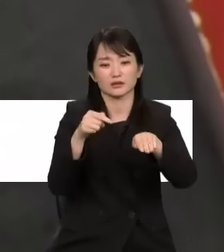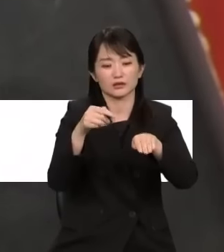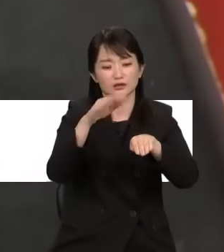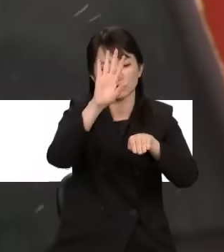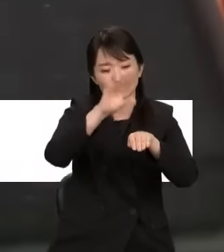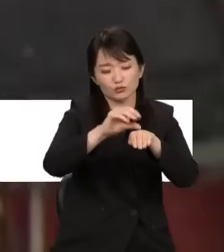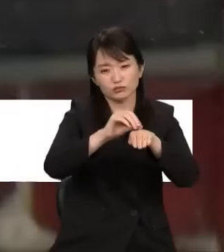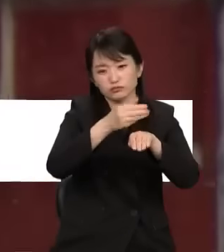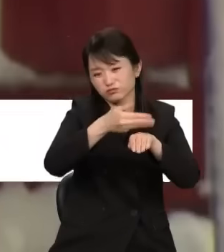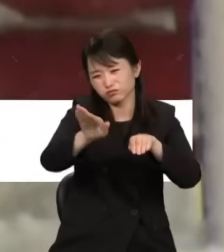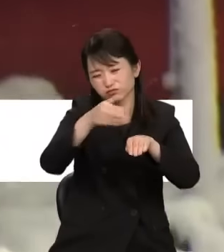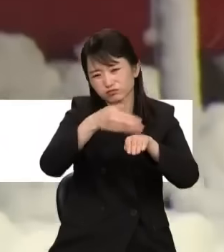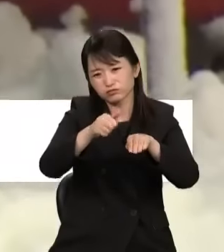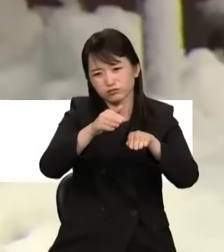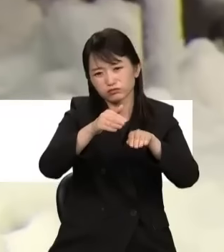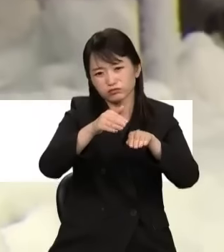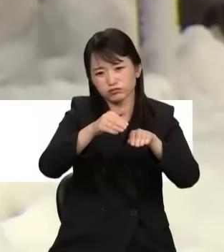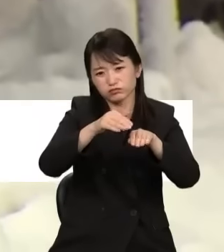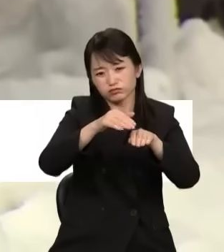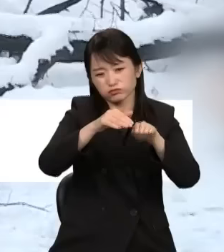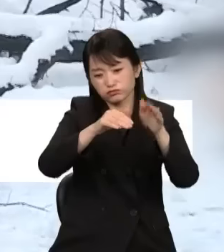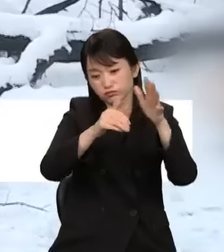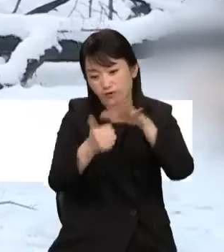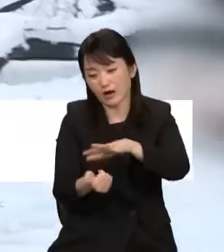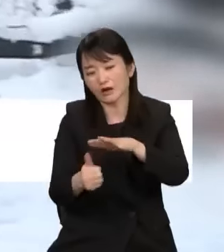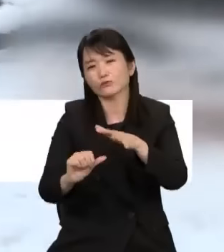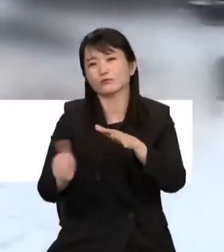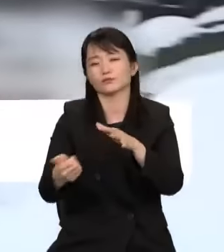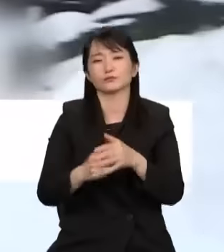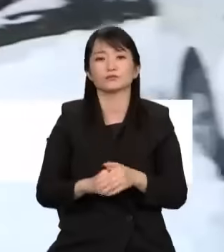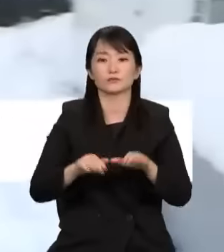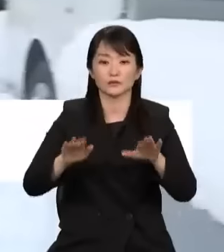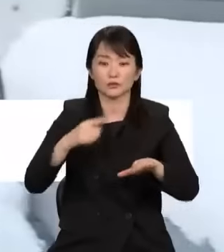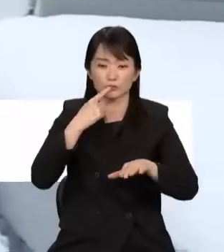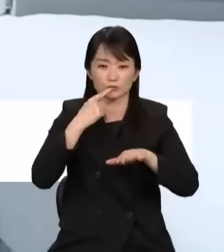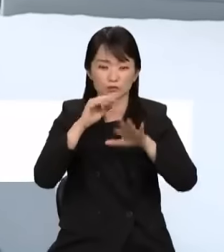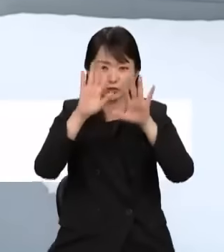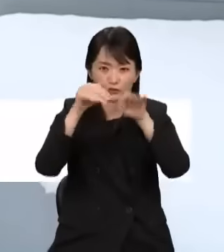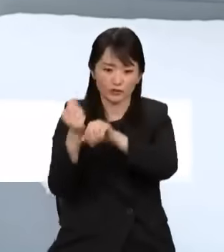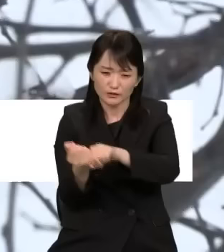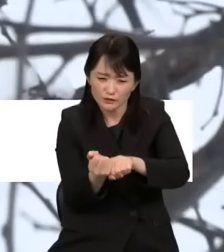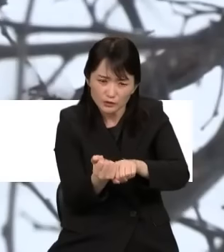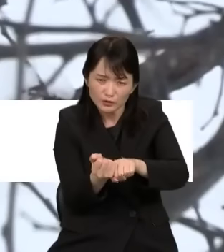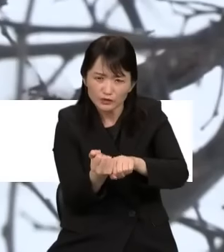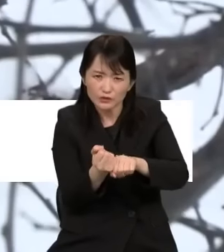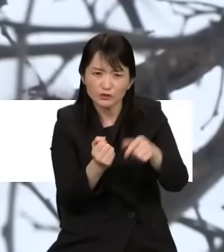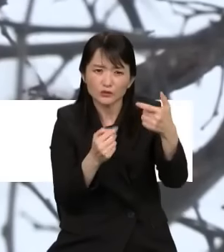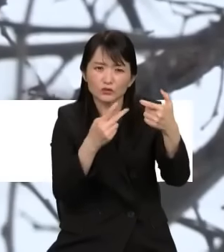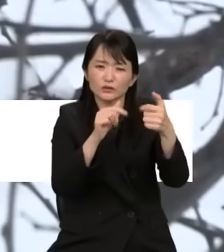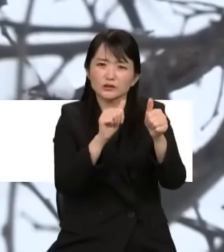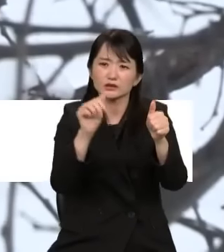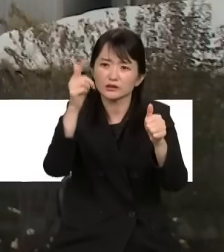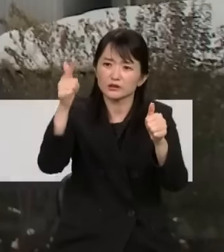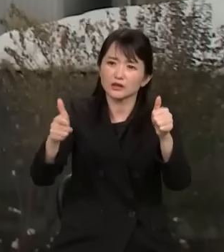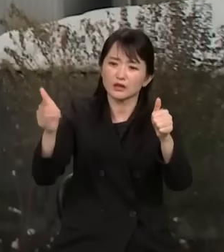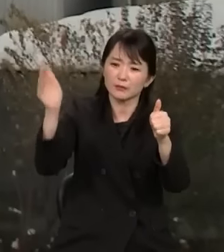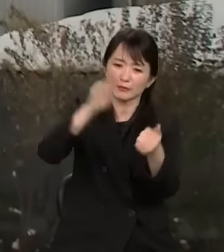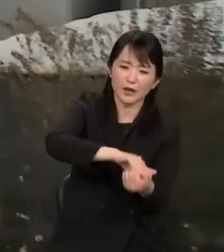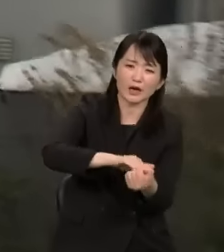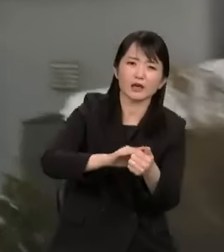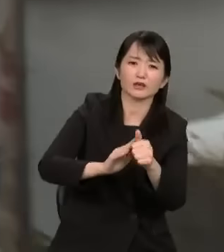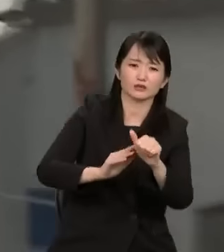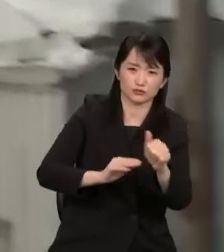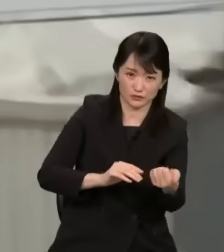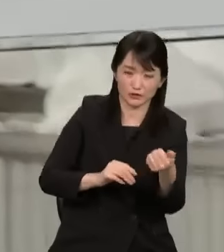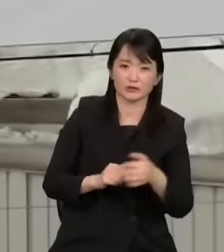치우던 80대가 차고가 무너져 숨졌습니다. 오늘은 눈을 치우던 60대가 쓰러진 나무에 깔려 숨졌습니다.